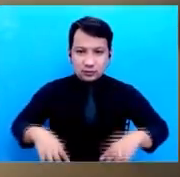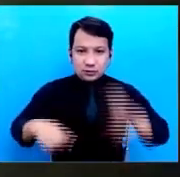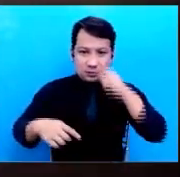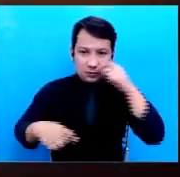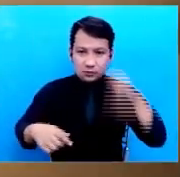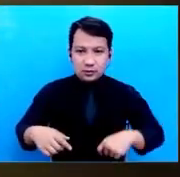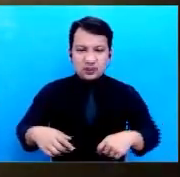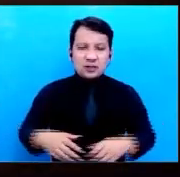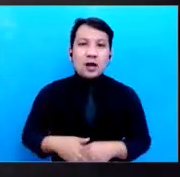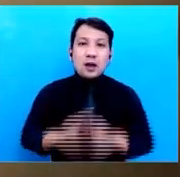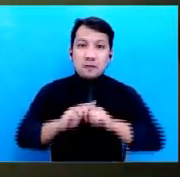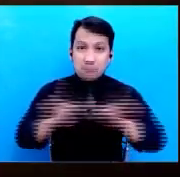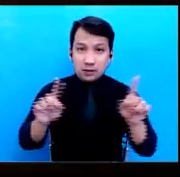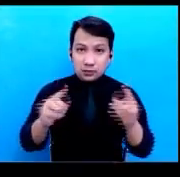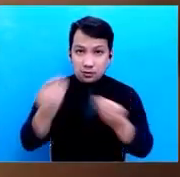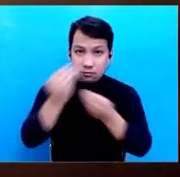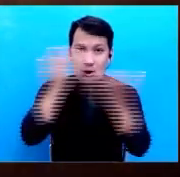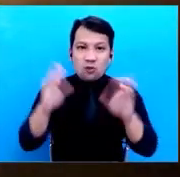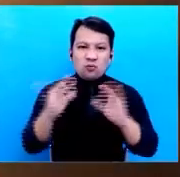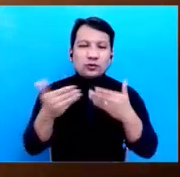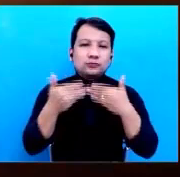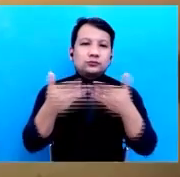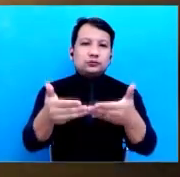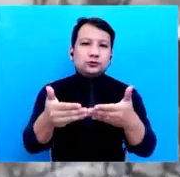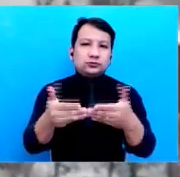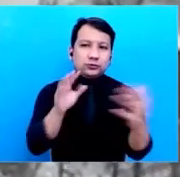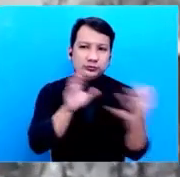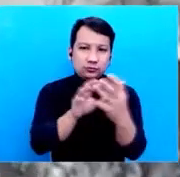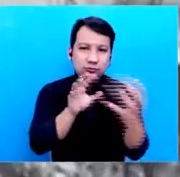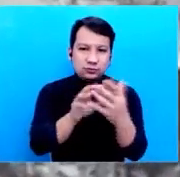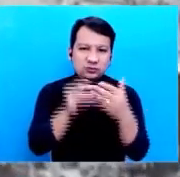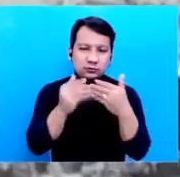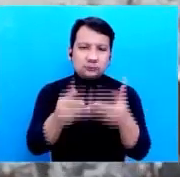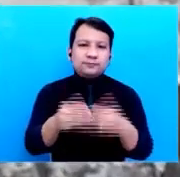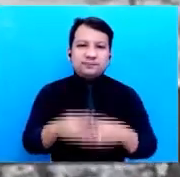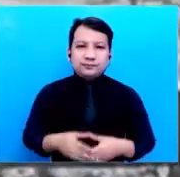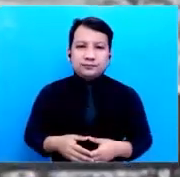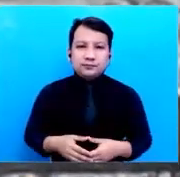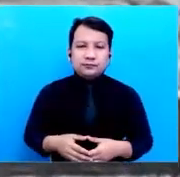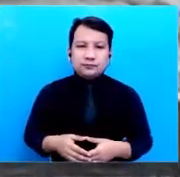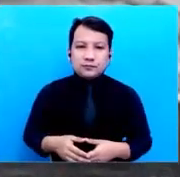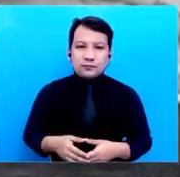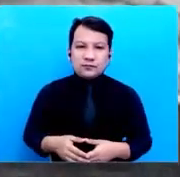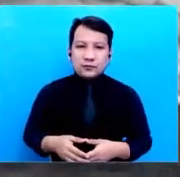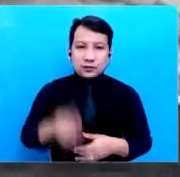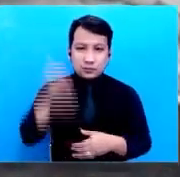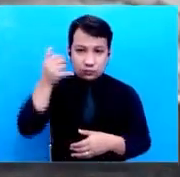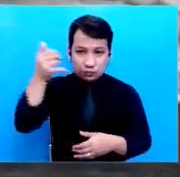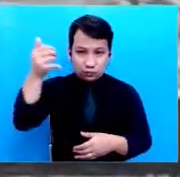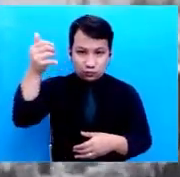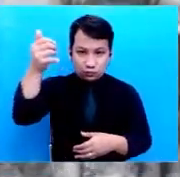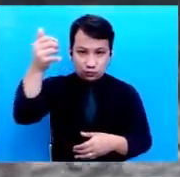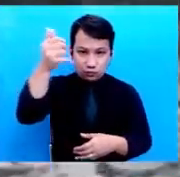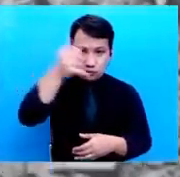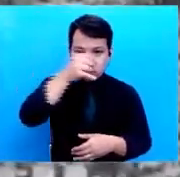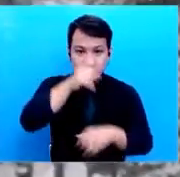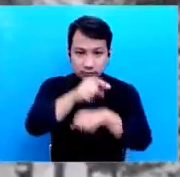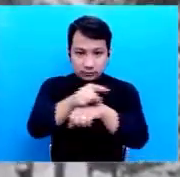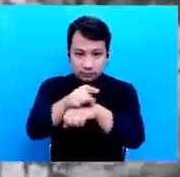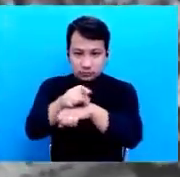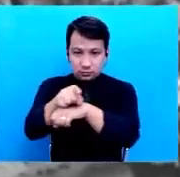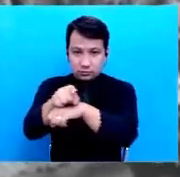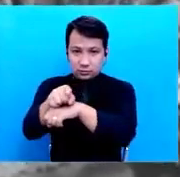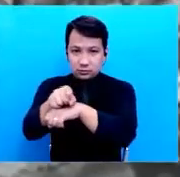Pero hanggang ngayon ay wala pa rin patid ang bakbakan. Sa drone video, kita ang tanking yan na wala